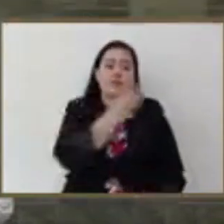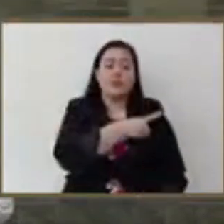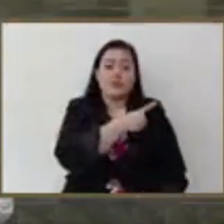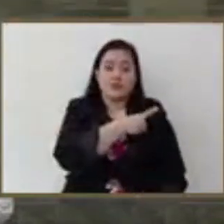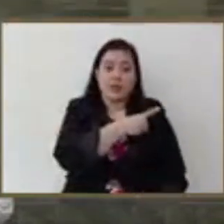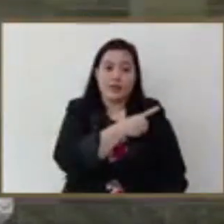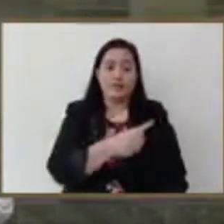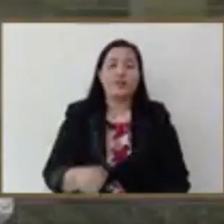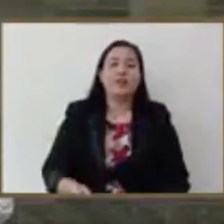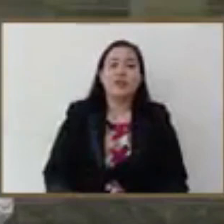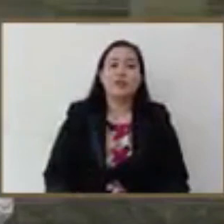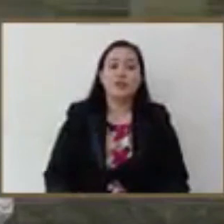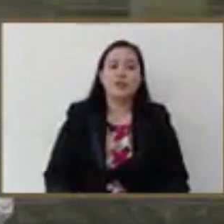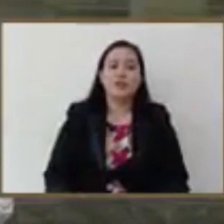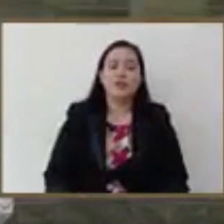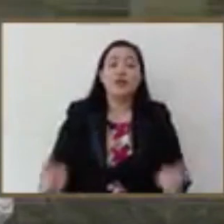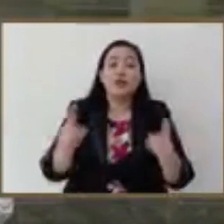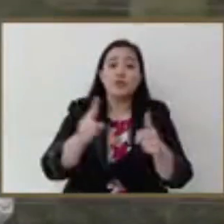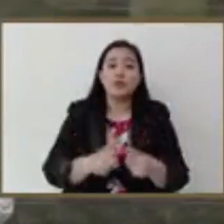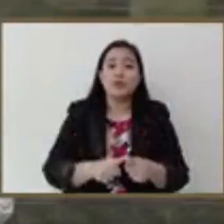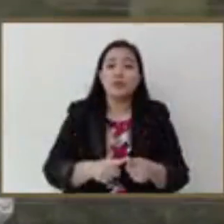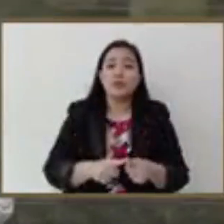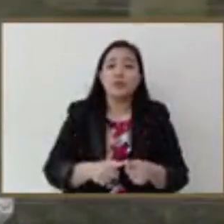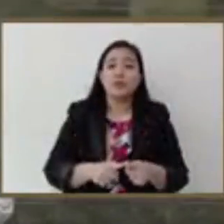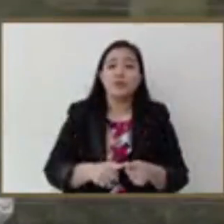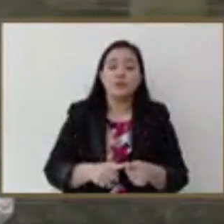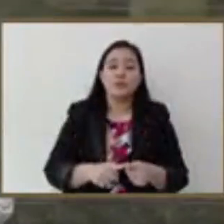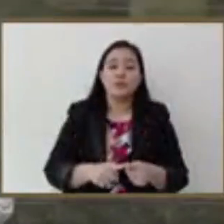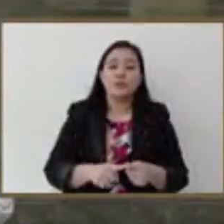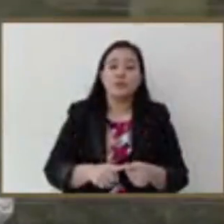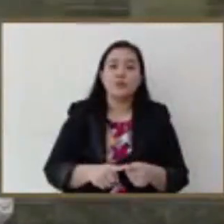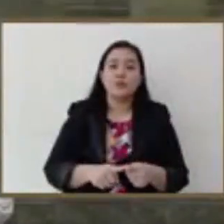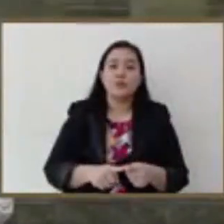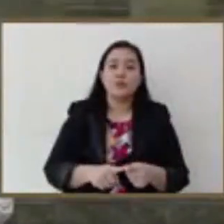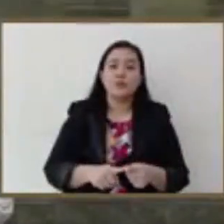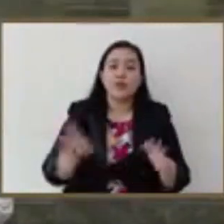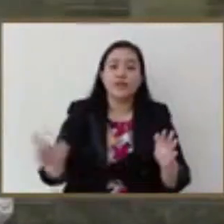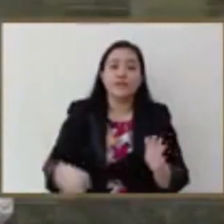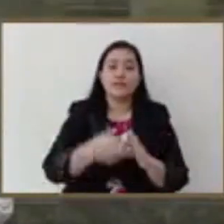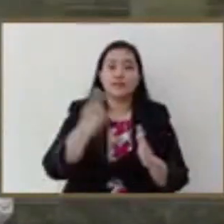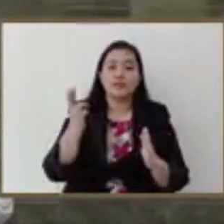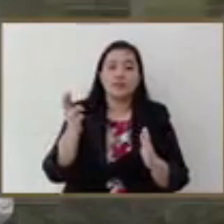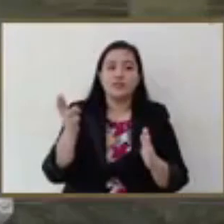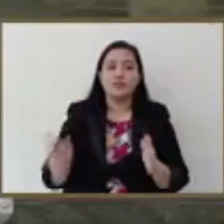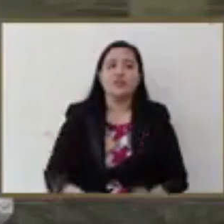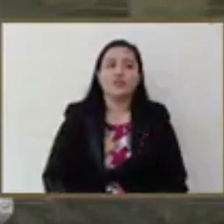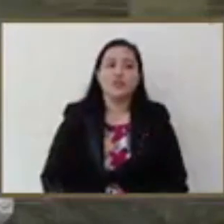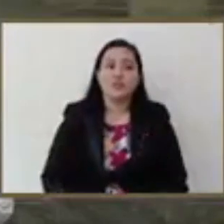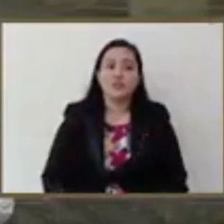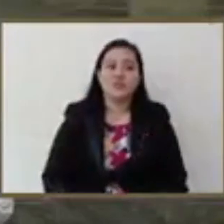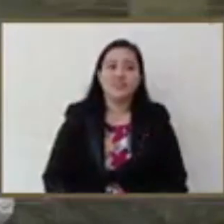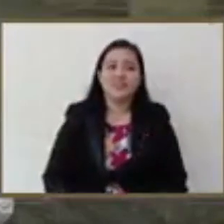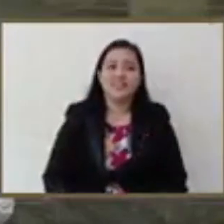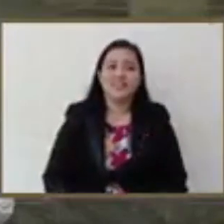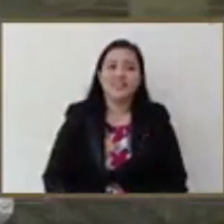the church. Oh yeah, I'm telling you. Ako nagpapasalamat sa Panginoon sa mga tao pong katulad po niyan,